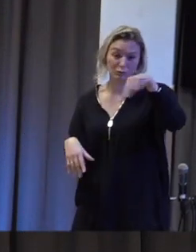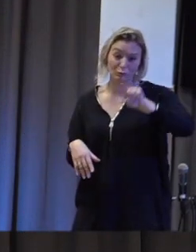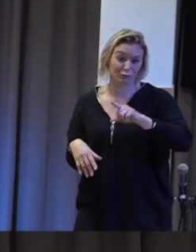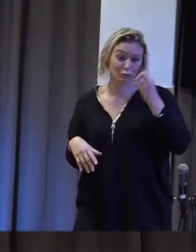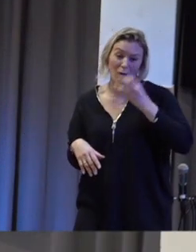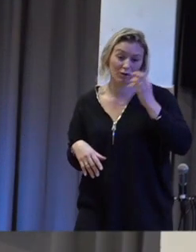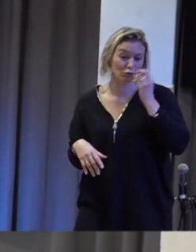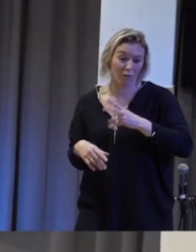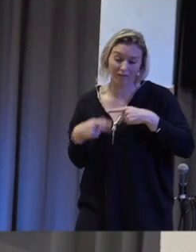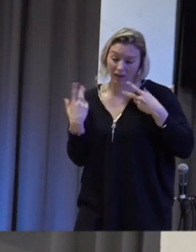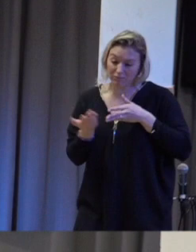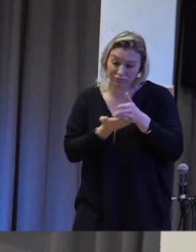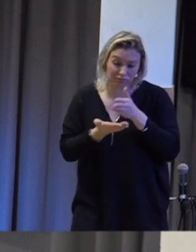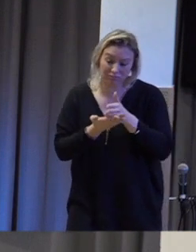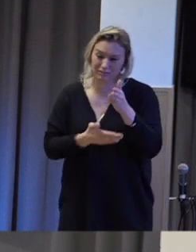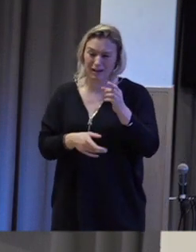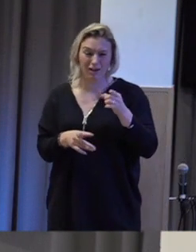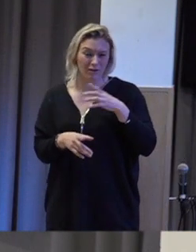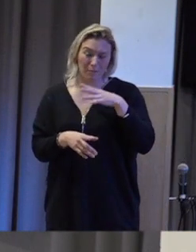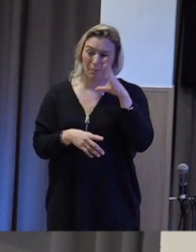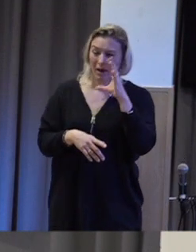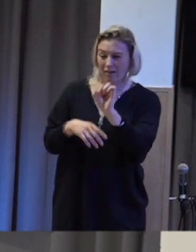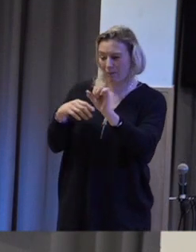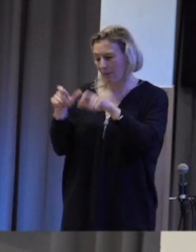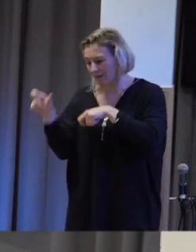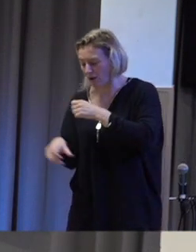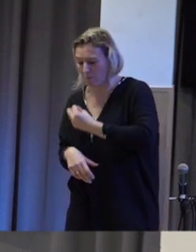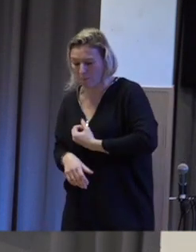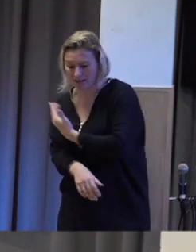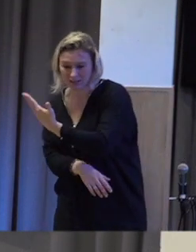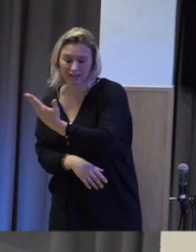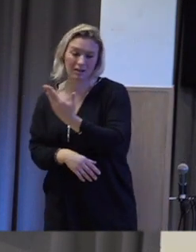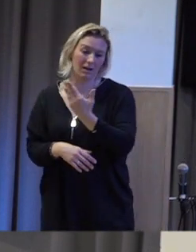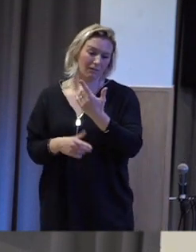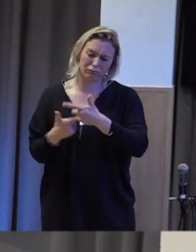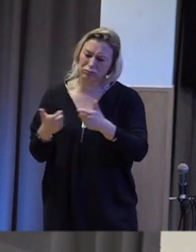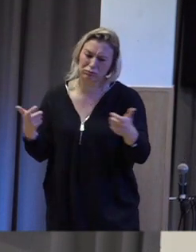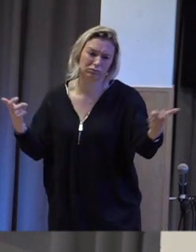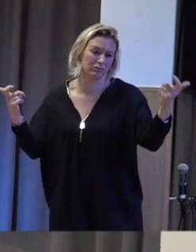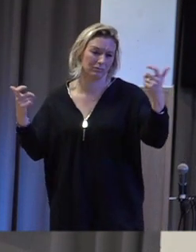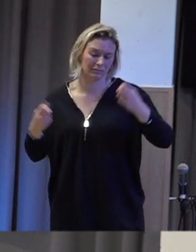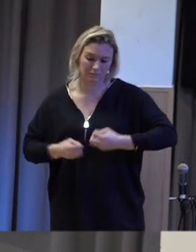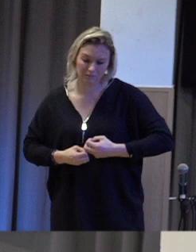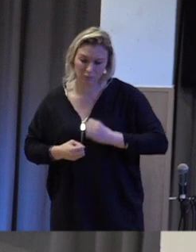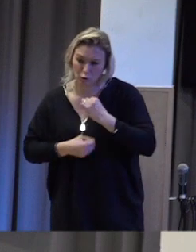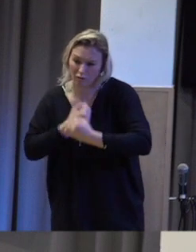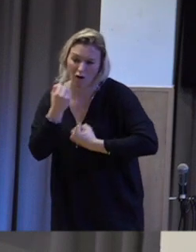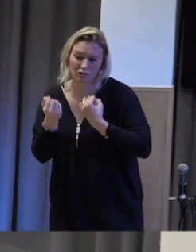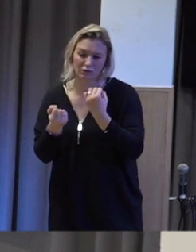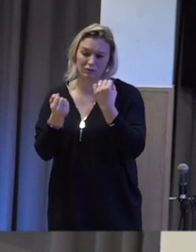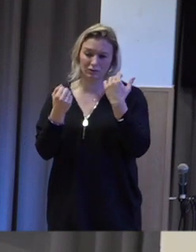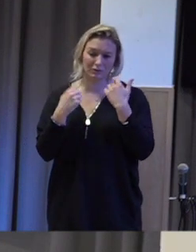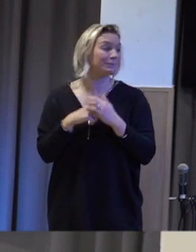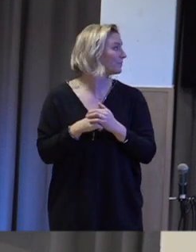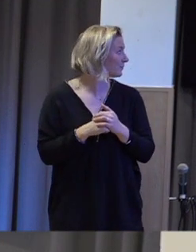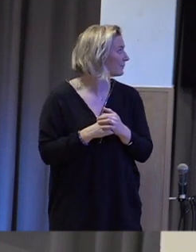vue, il y a des blessés et des blessures diverses. Les blessures peuvent être